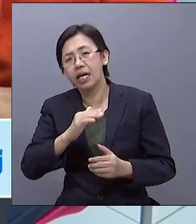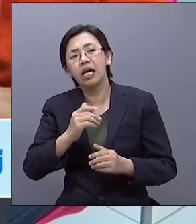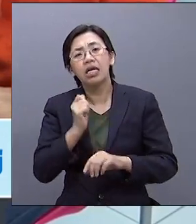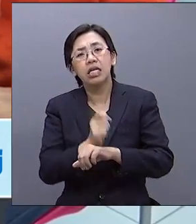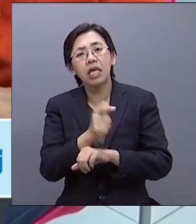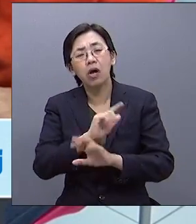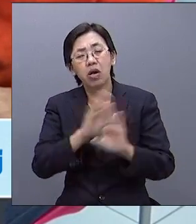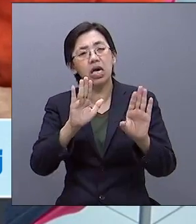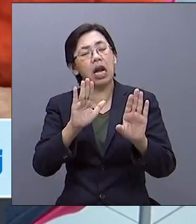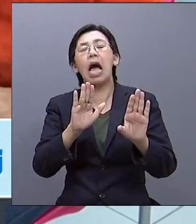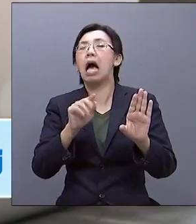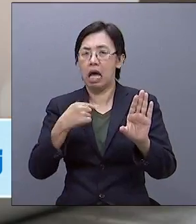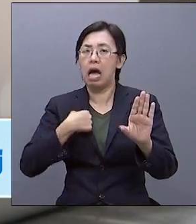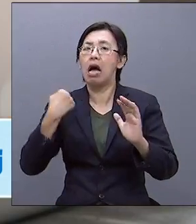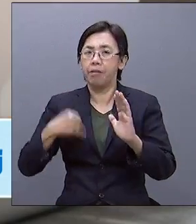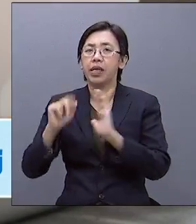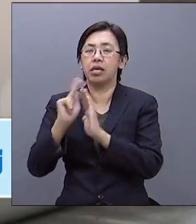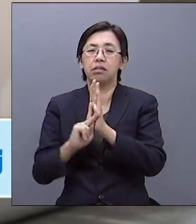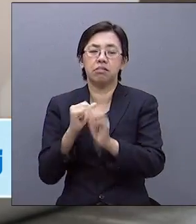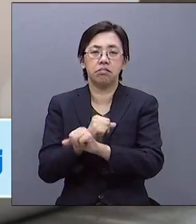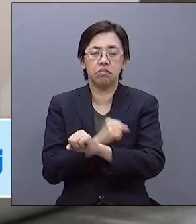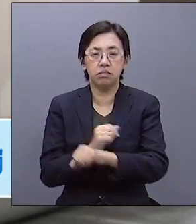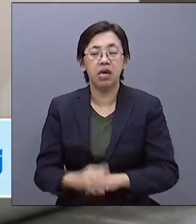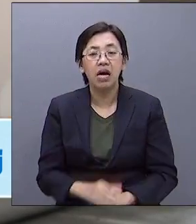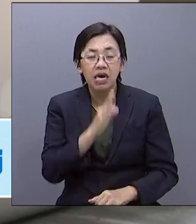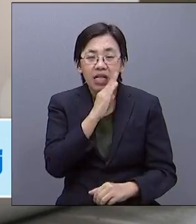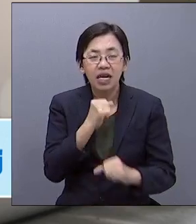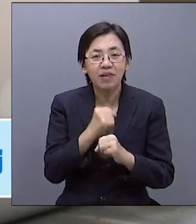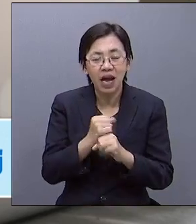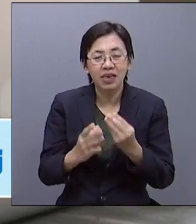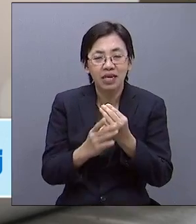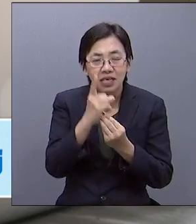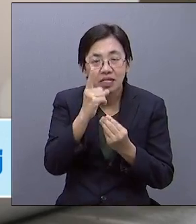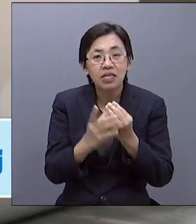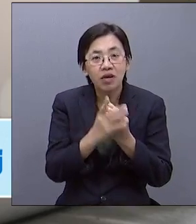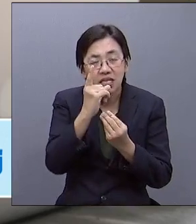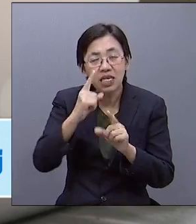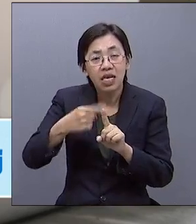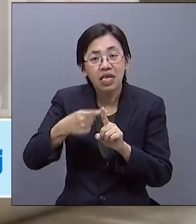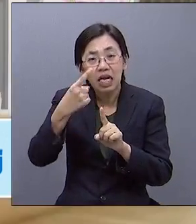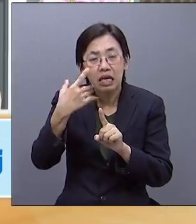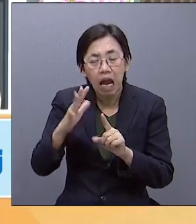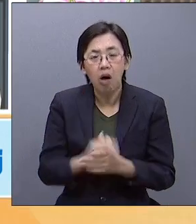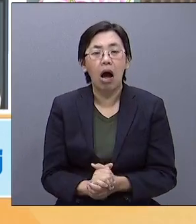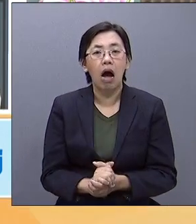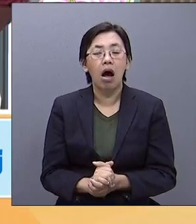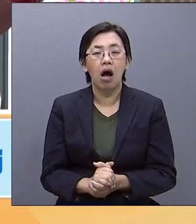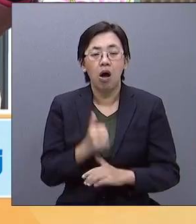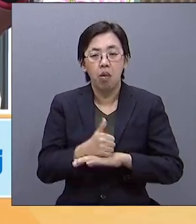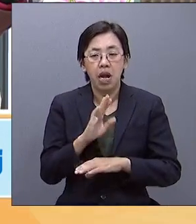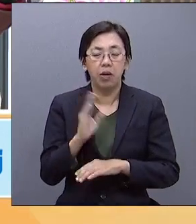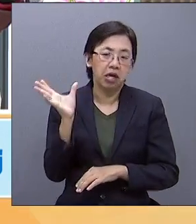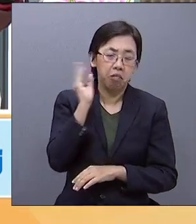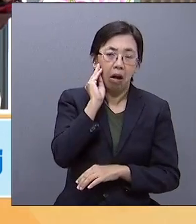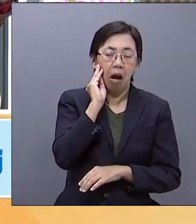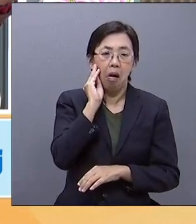ครับ แปลว่ามีความผิดนะไม่ใช่ว่าสมมติว่าทำงานไปสักอาทิตย์2อาทิตย์สักเดือนนึงมีเรื่องมาเข้าหูนายจ้างบอกให้เช็คประ